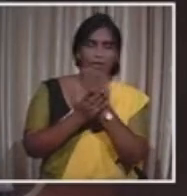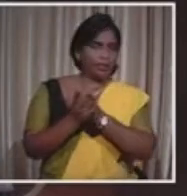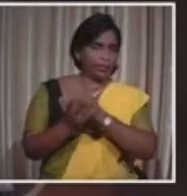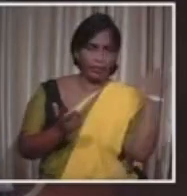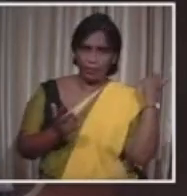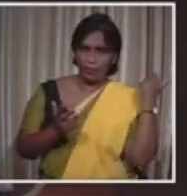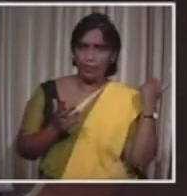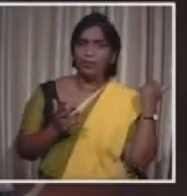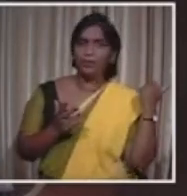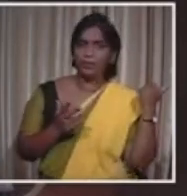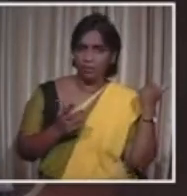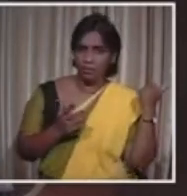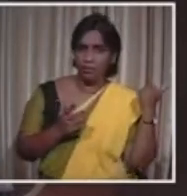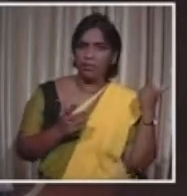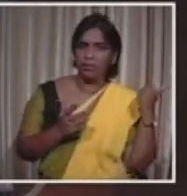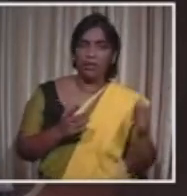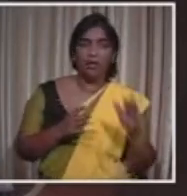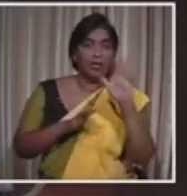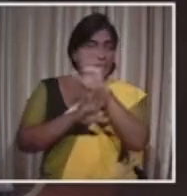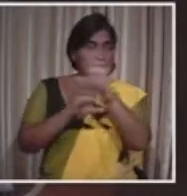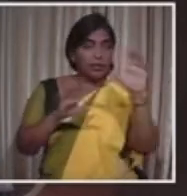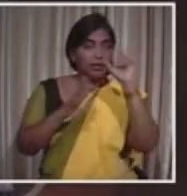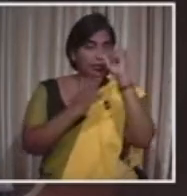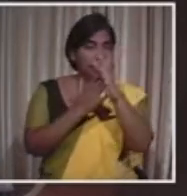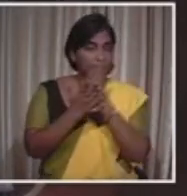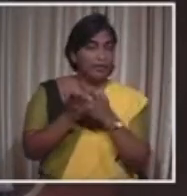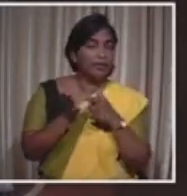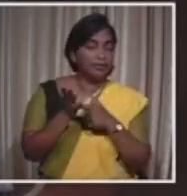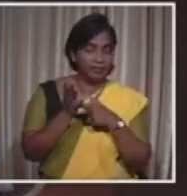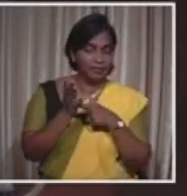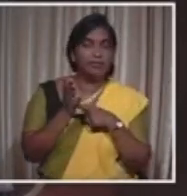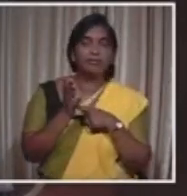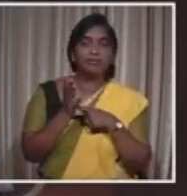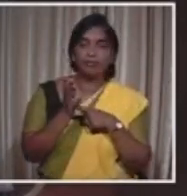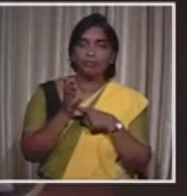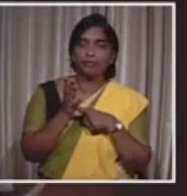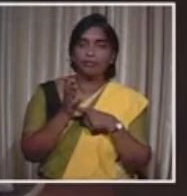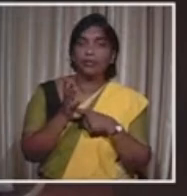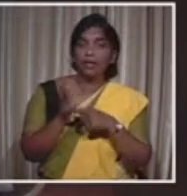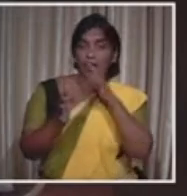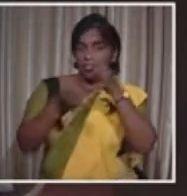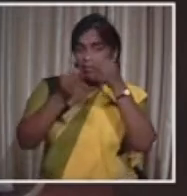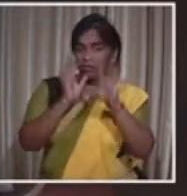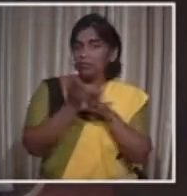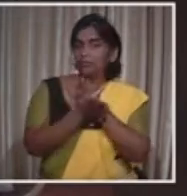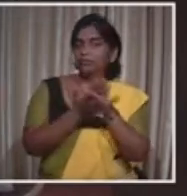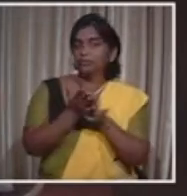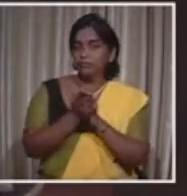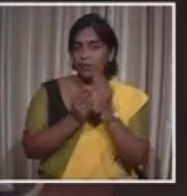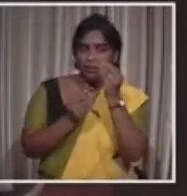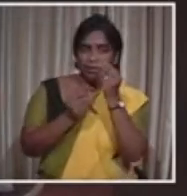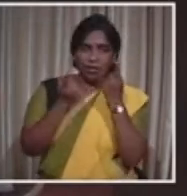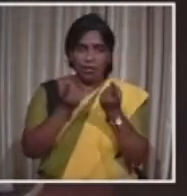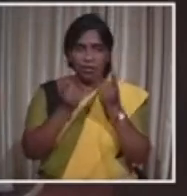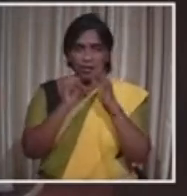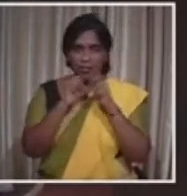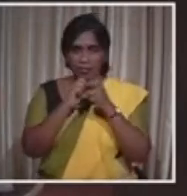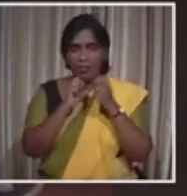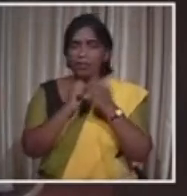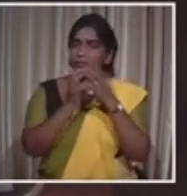කරලා 19 වෙනි සංශෝධනය නිවැරදි කරමින් යම් යම් ඌනතාවයන් තිබුණා